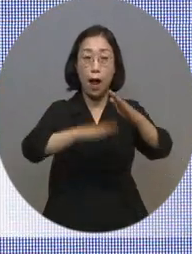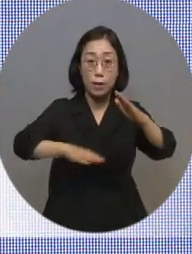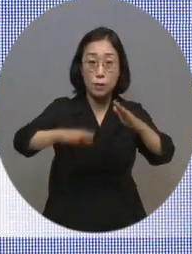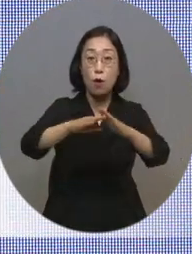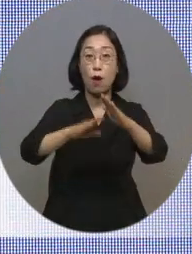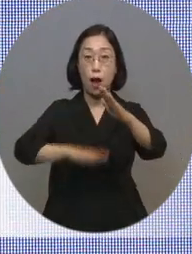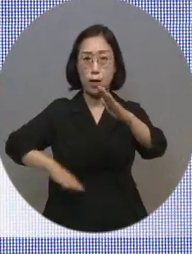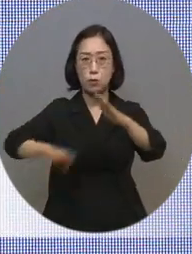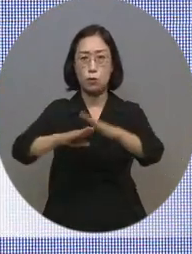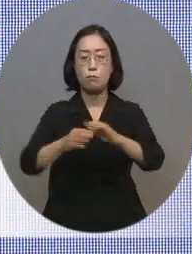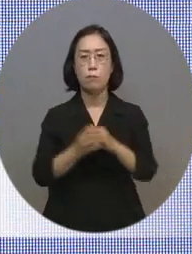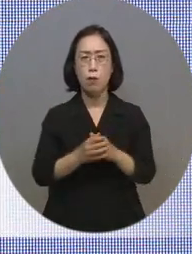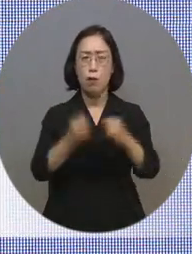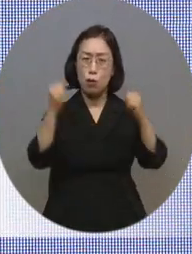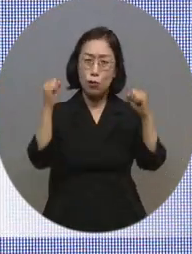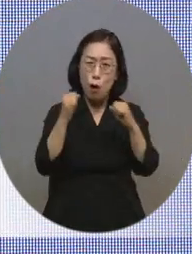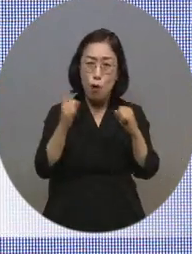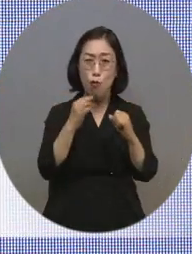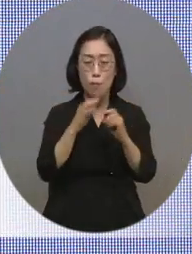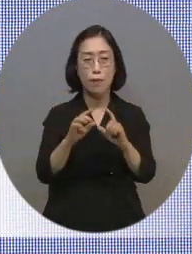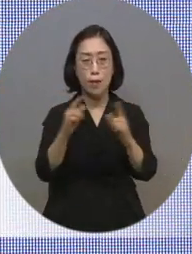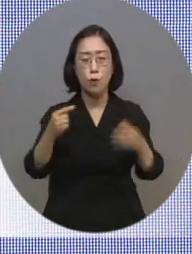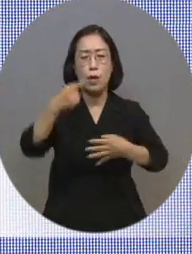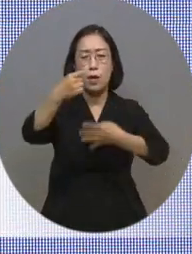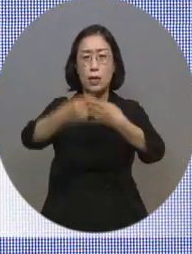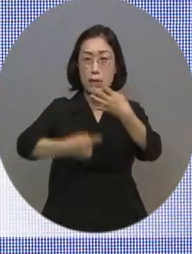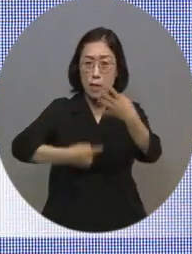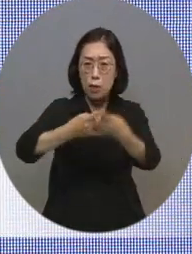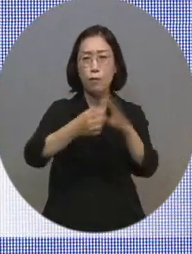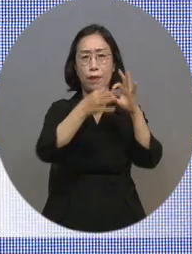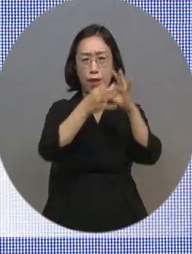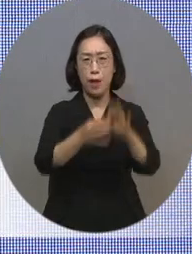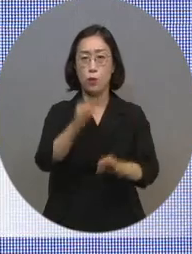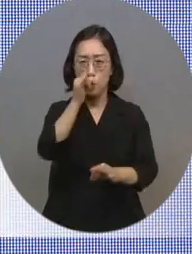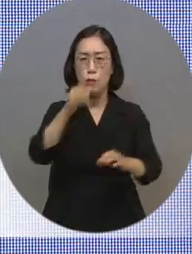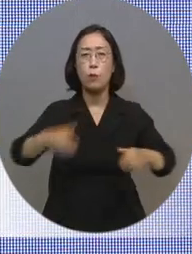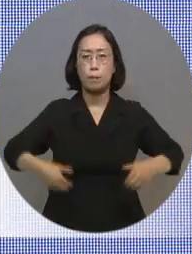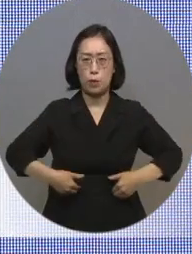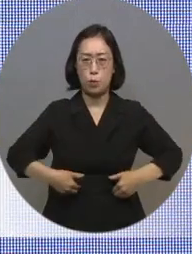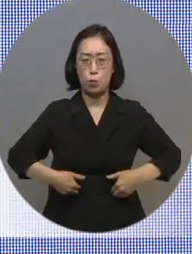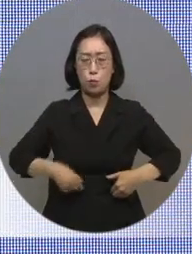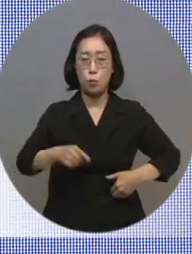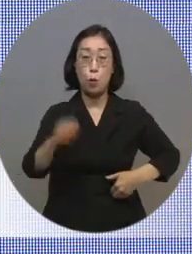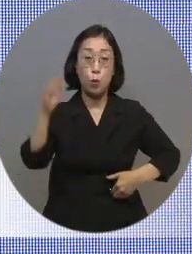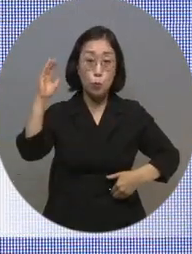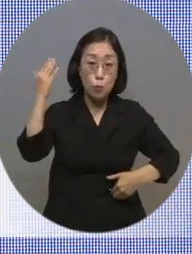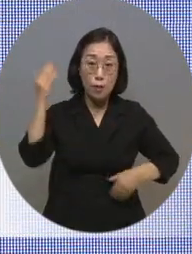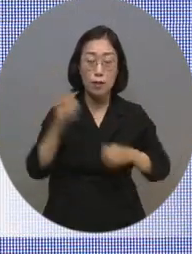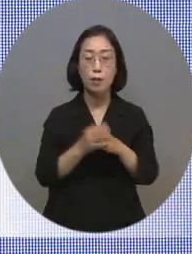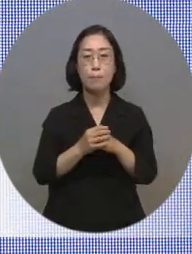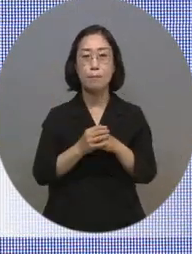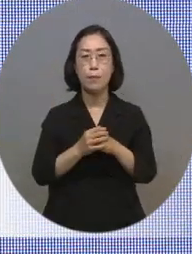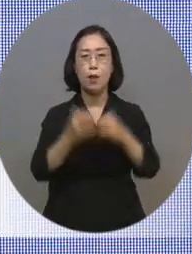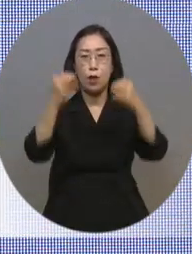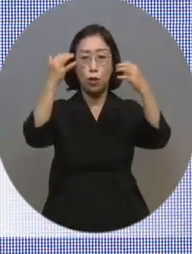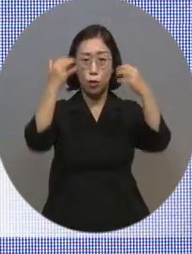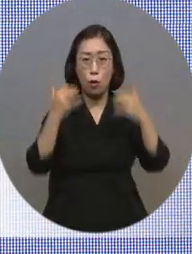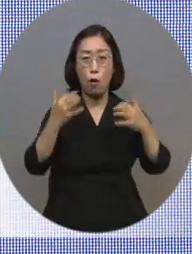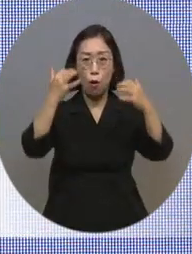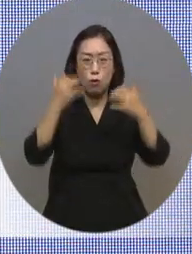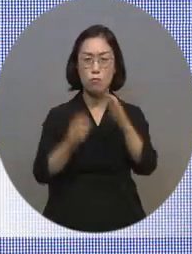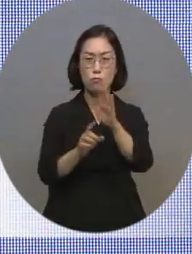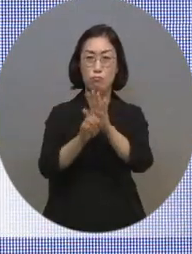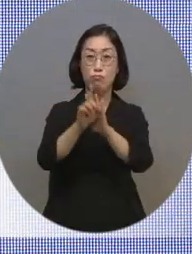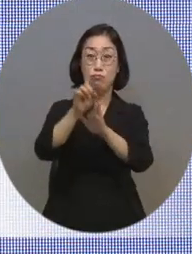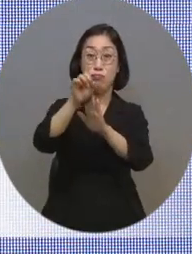이런 분들이 겨울에만 있는 게 아니고 1년 내내 있습니다. 특히 최근에 와서는 여름에